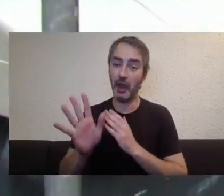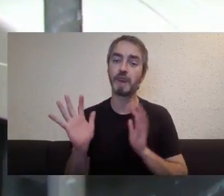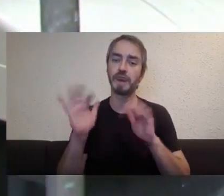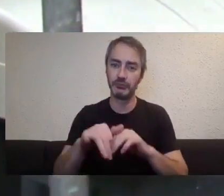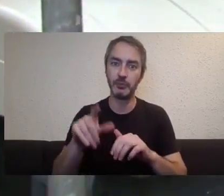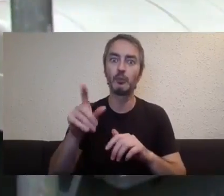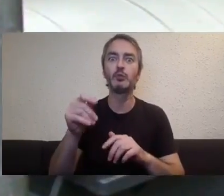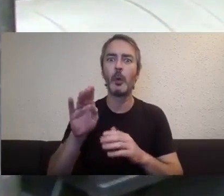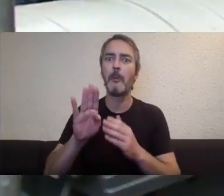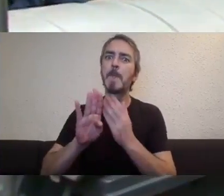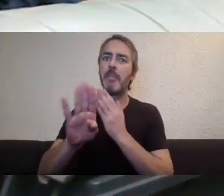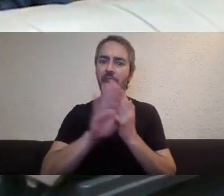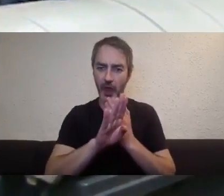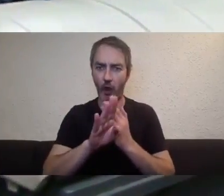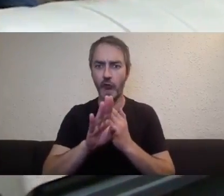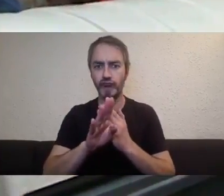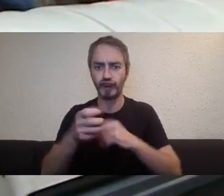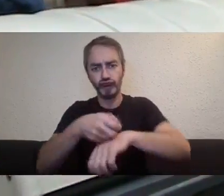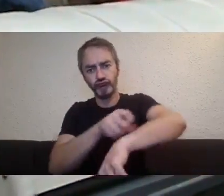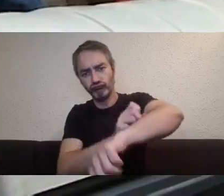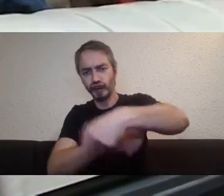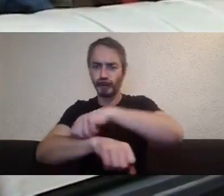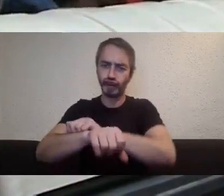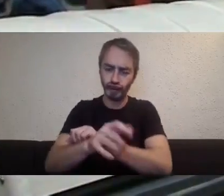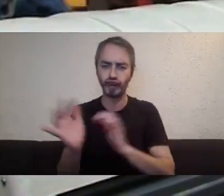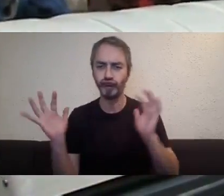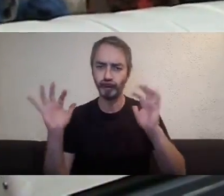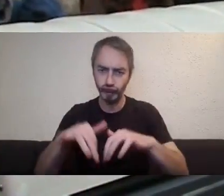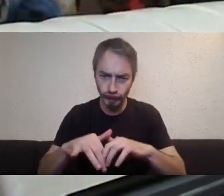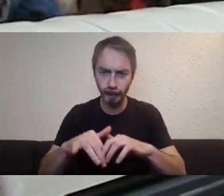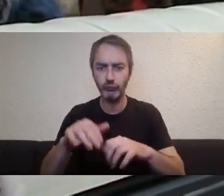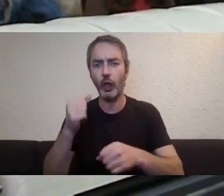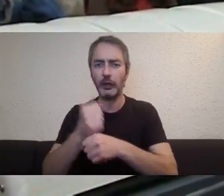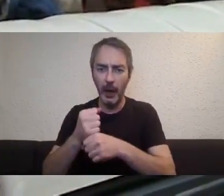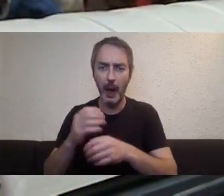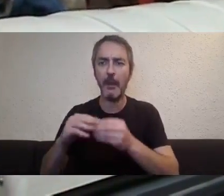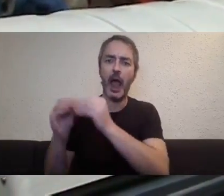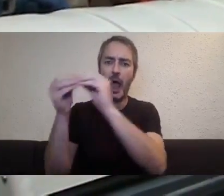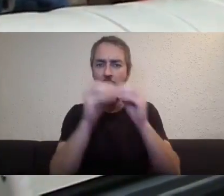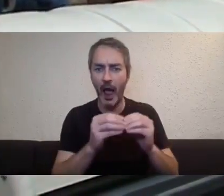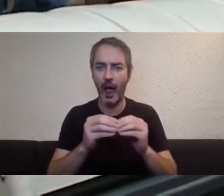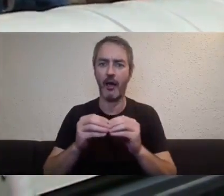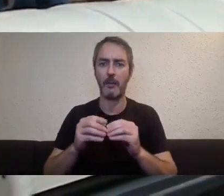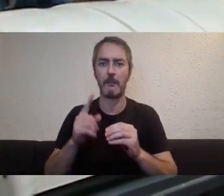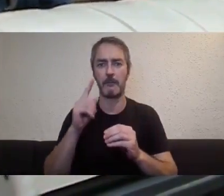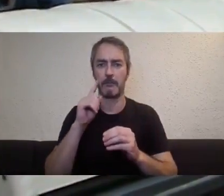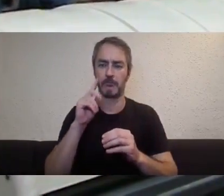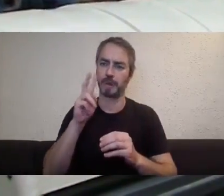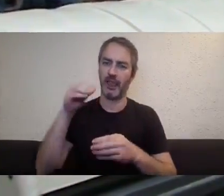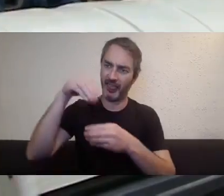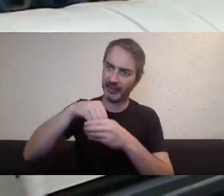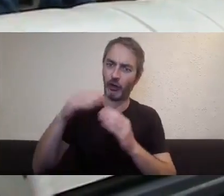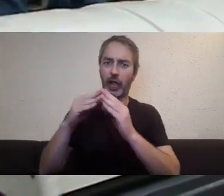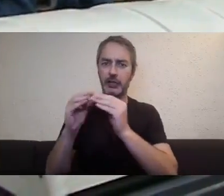hi havia una clara vessant també d'implicació del veïnat. Coneixíem veïns també pues, amb portes obertes, que la gent